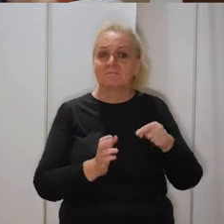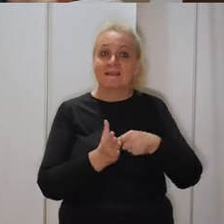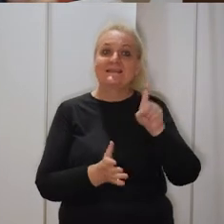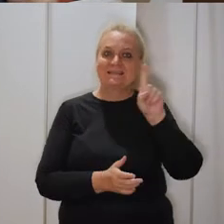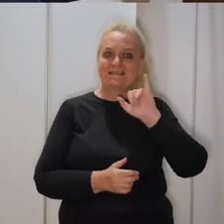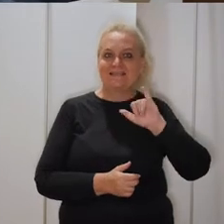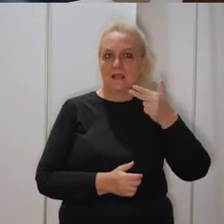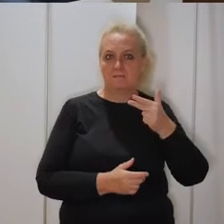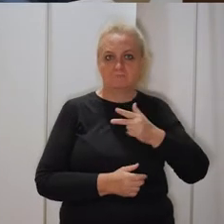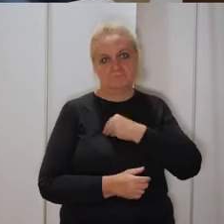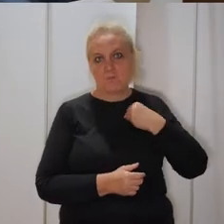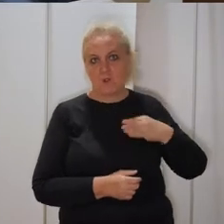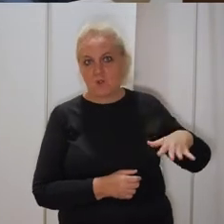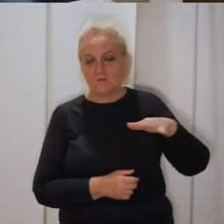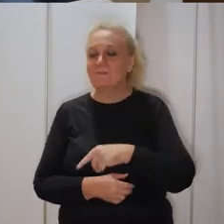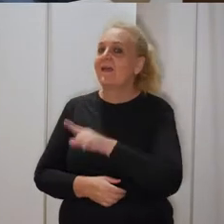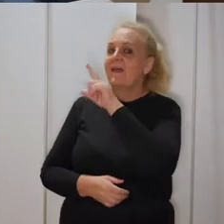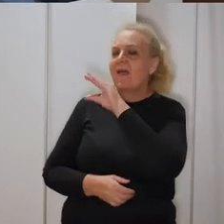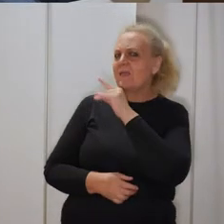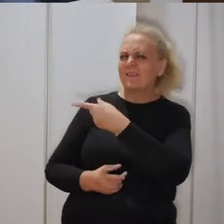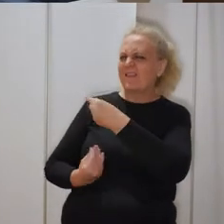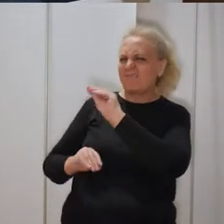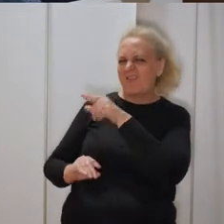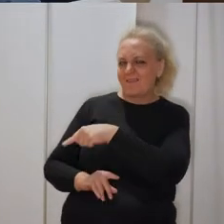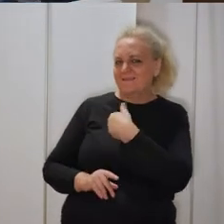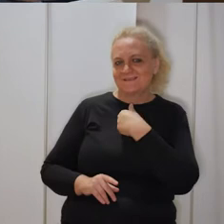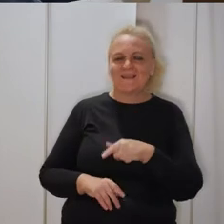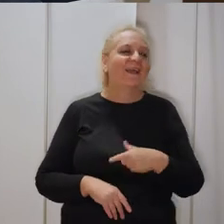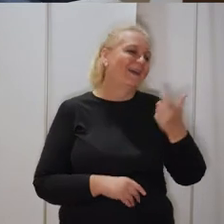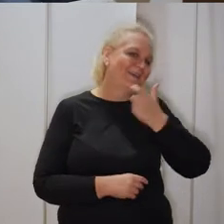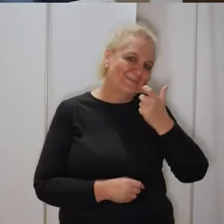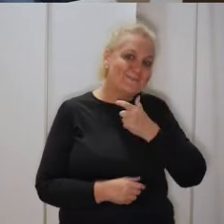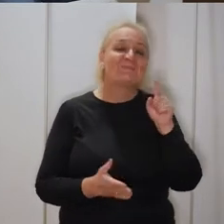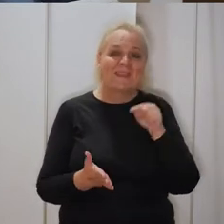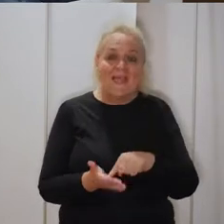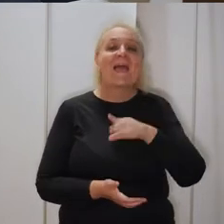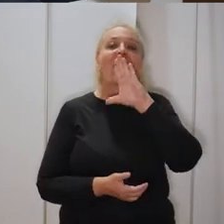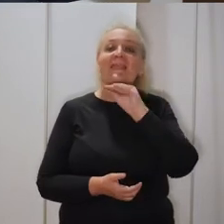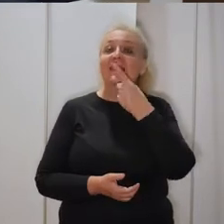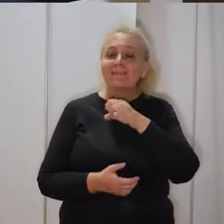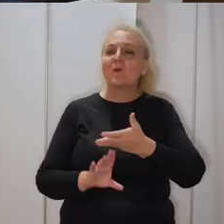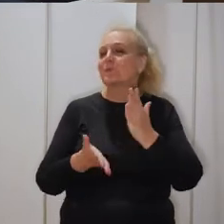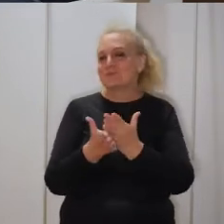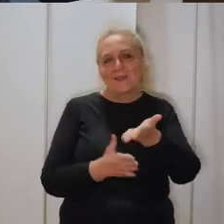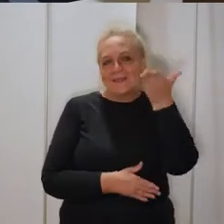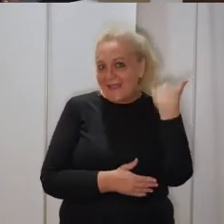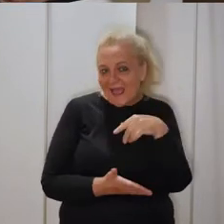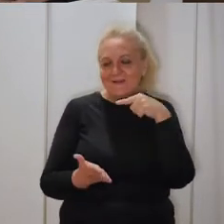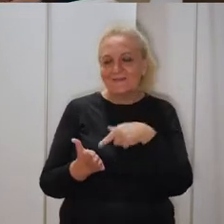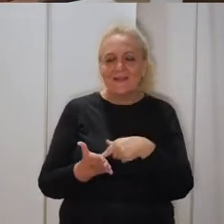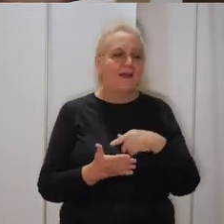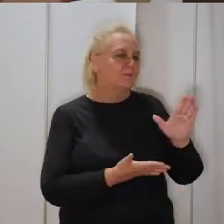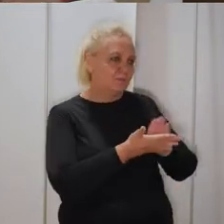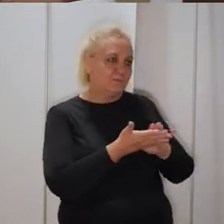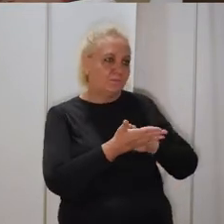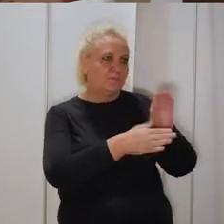zinową. Ale Edyta o wiele bardziej. Ale Edyta też od dawna, mimo że jesteśmy w tym samym wieku. Ja